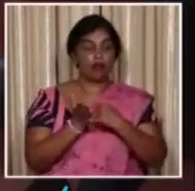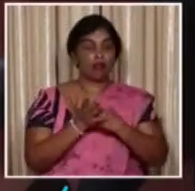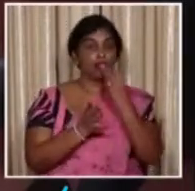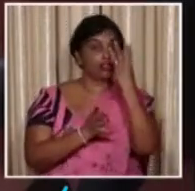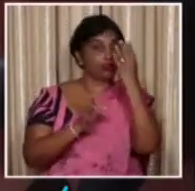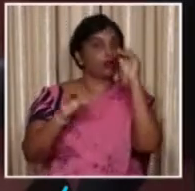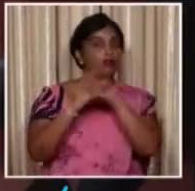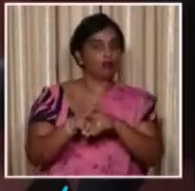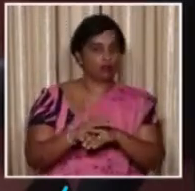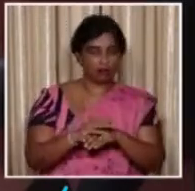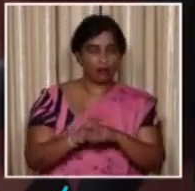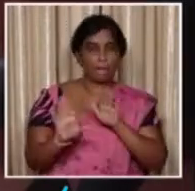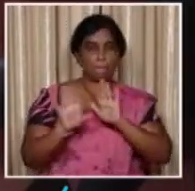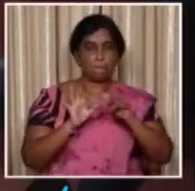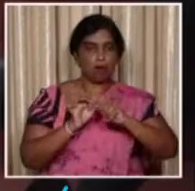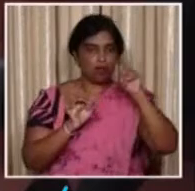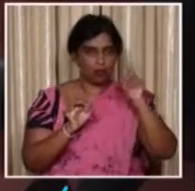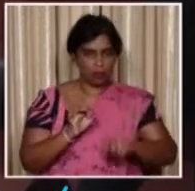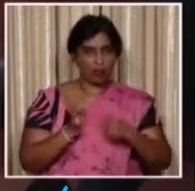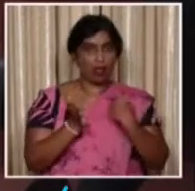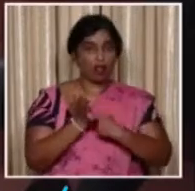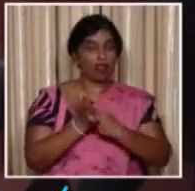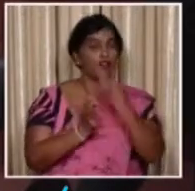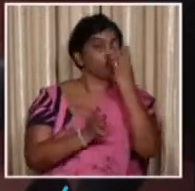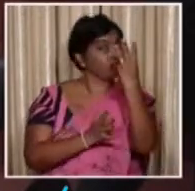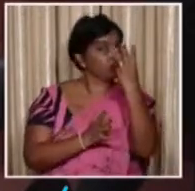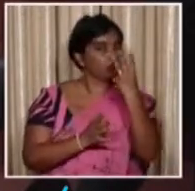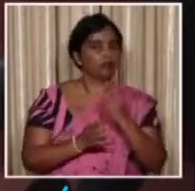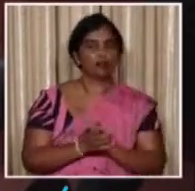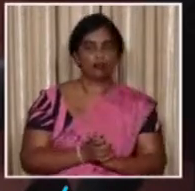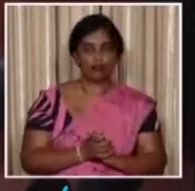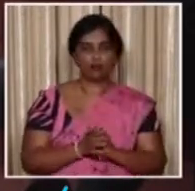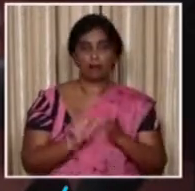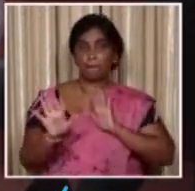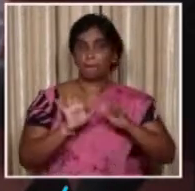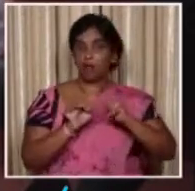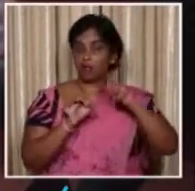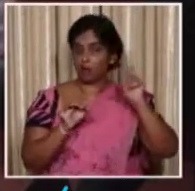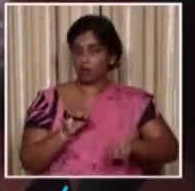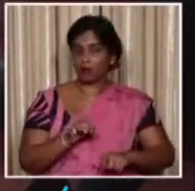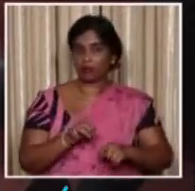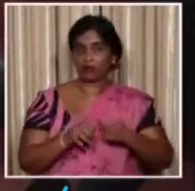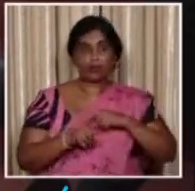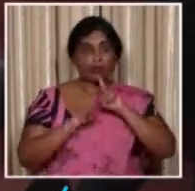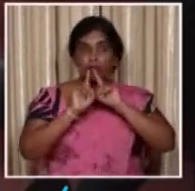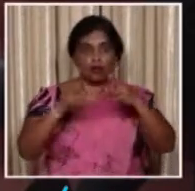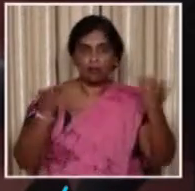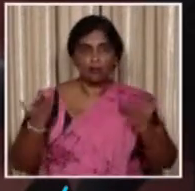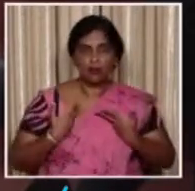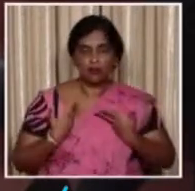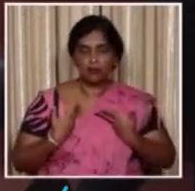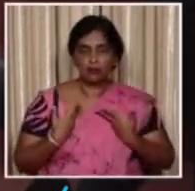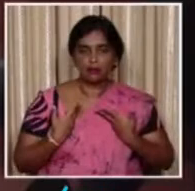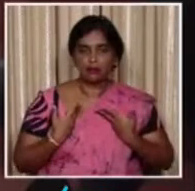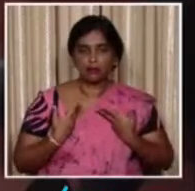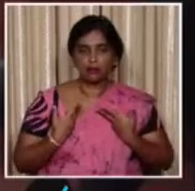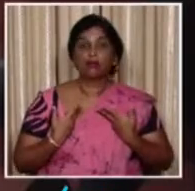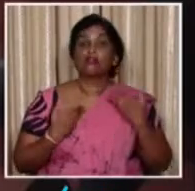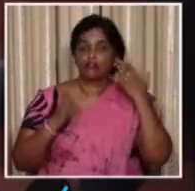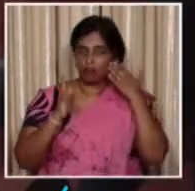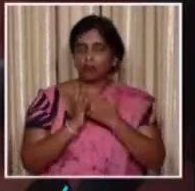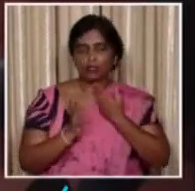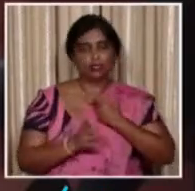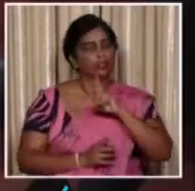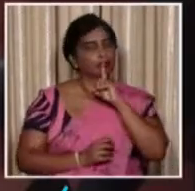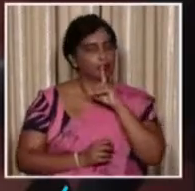හිටියා පාලක මණ්ඩලේ. මට මතක විදිහට මේ රණතුංගලා 3 දිනක් හිටියා එක කාලයක පාලක මණ්ඩලයට. ඒව අපිට කියන්න බැරිද මේ ස්වභාවය? ඒ පිළිමද අපි කියලා